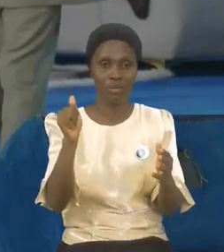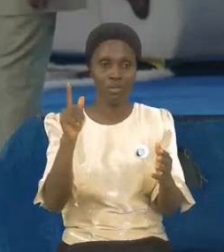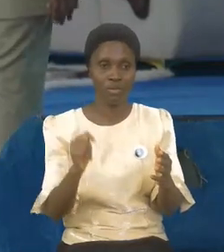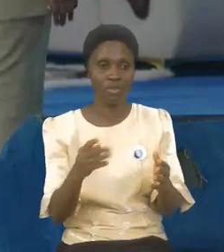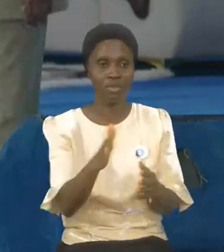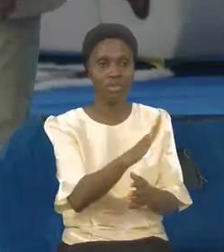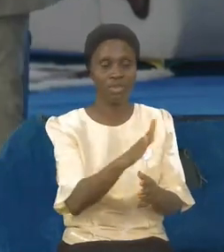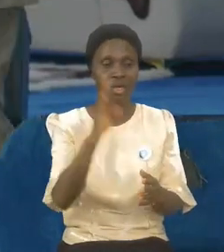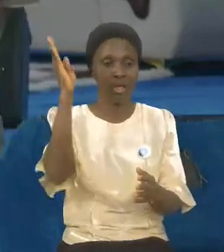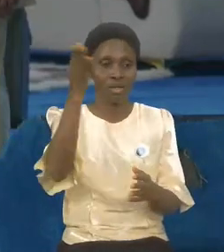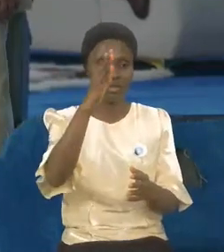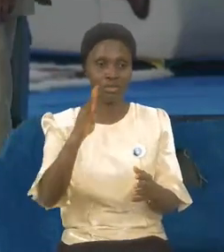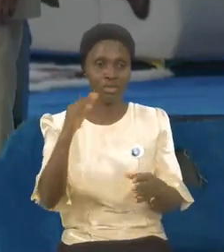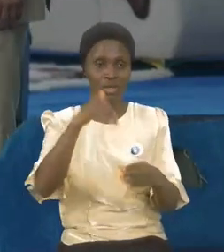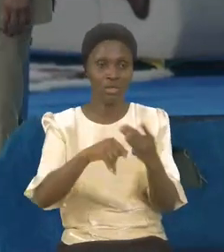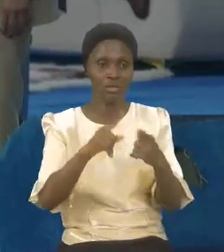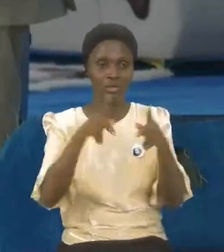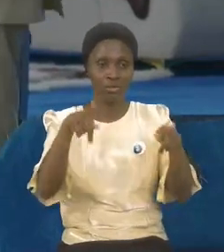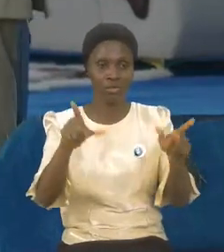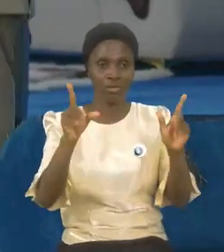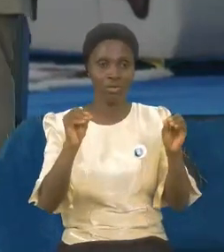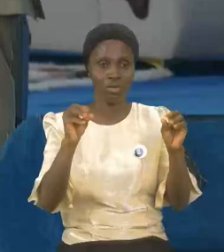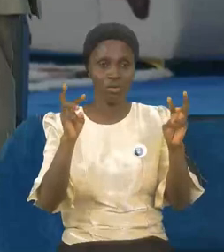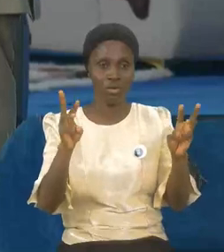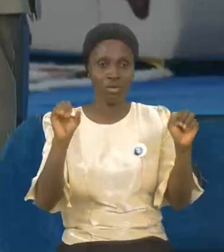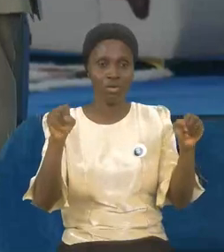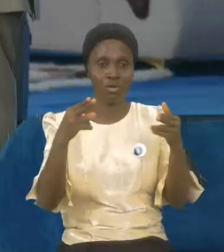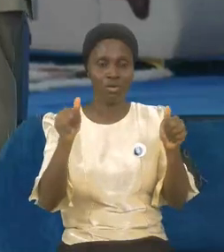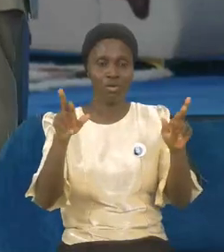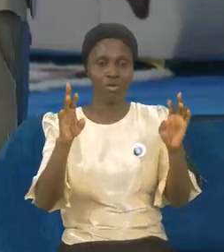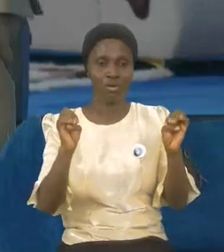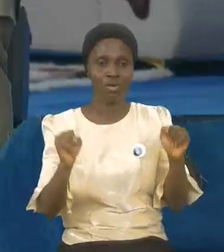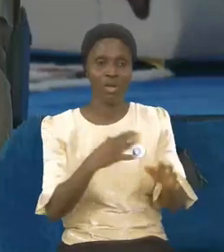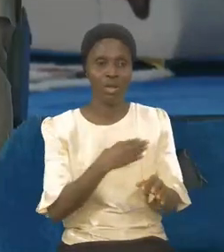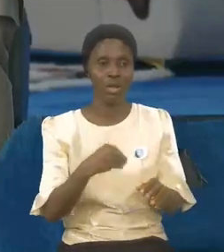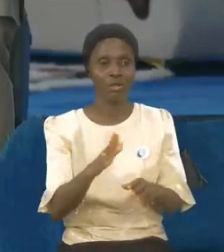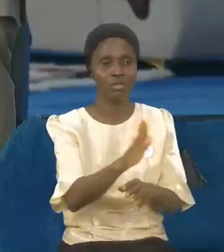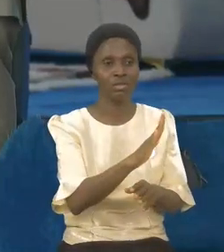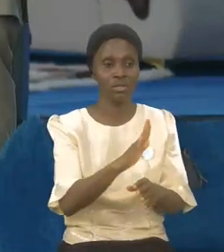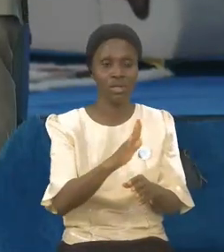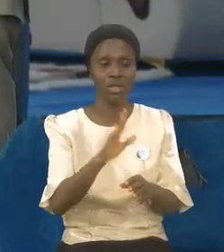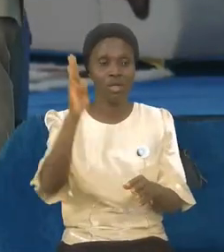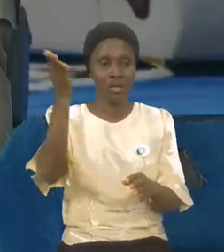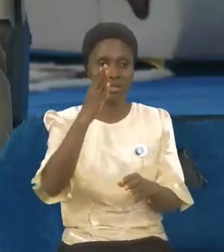et de leurs lances, des serpes. Une nation ne tirera plus